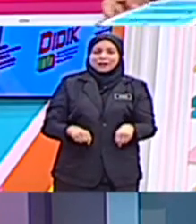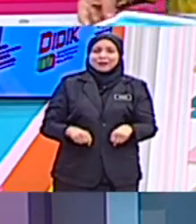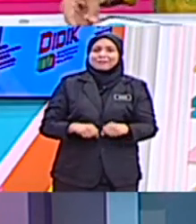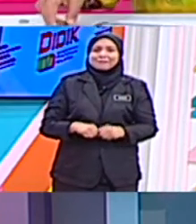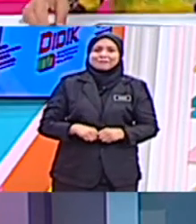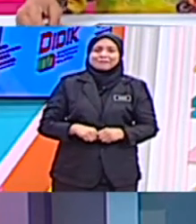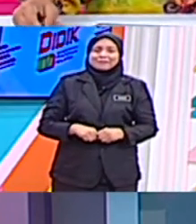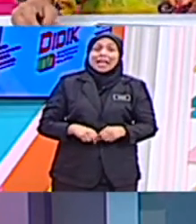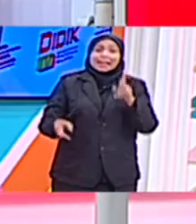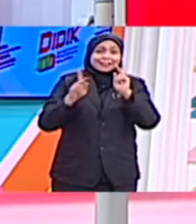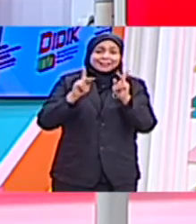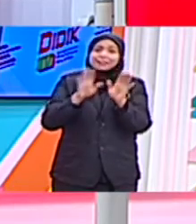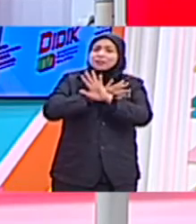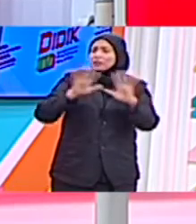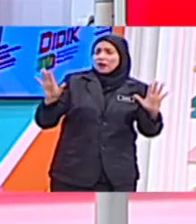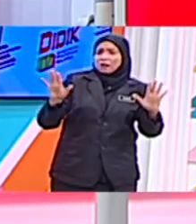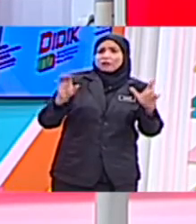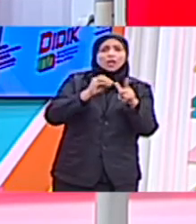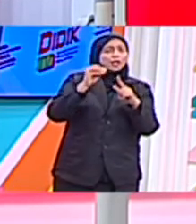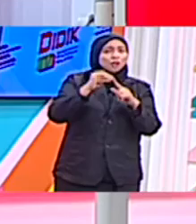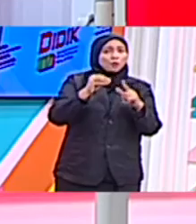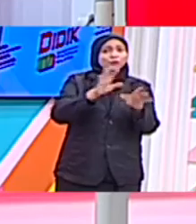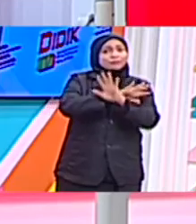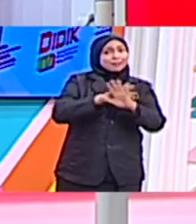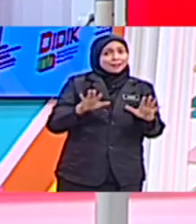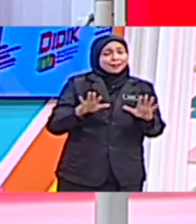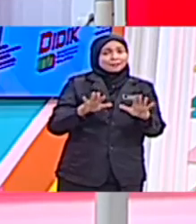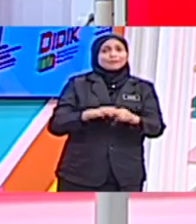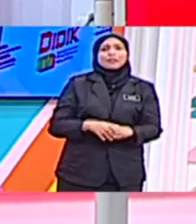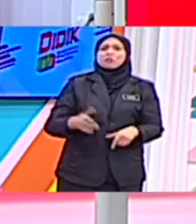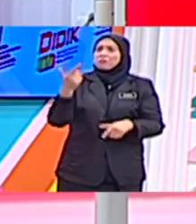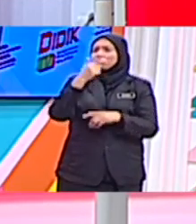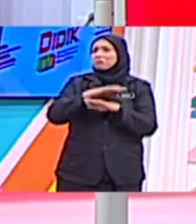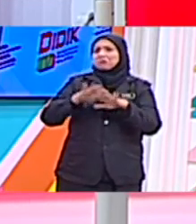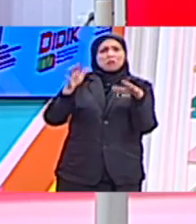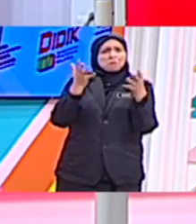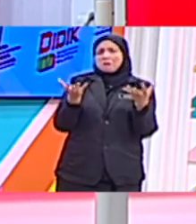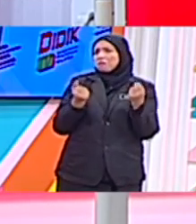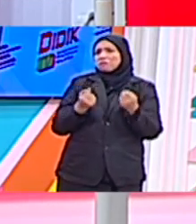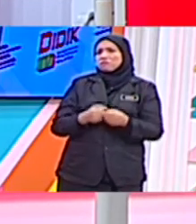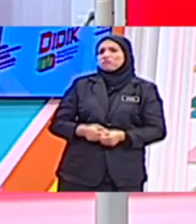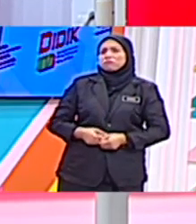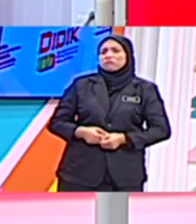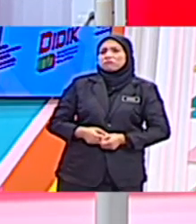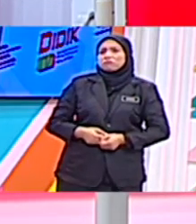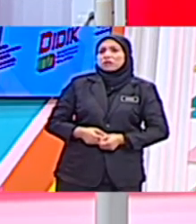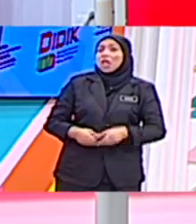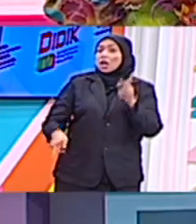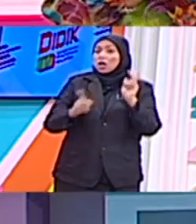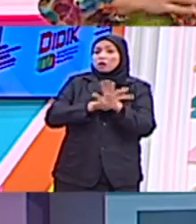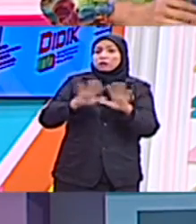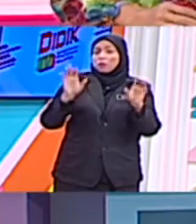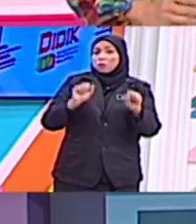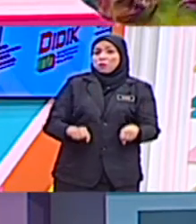Okay. Jadi katakan tidak atau tak, jangan boleh. Atau tak mau. Tak boleh apa-apa sajalah. Okay. Kalau tak boleh